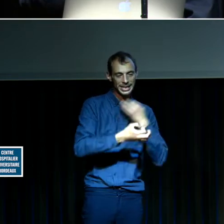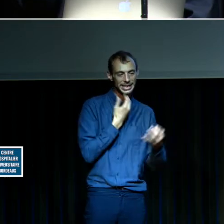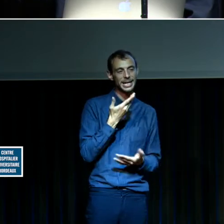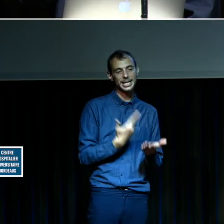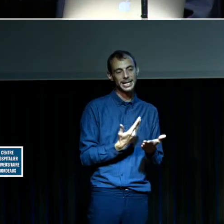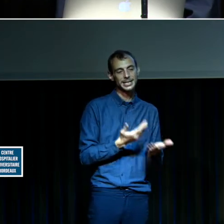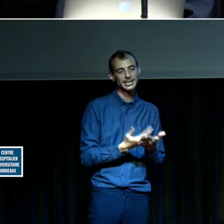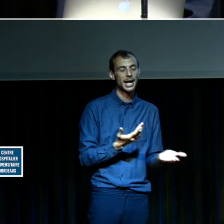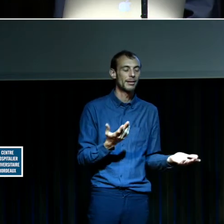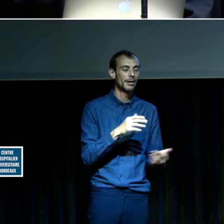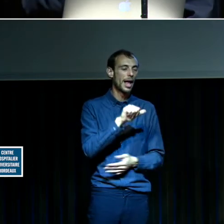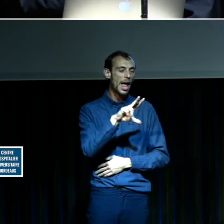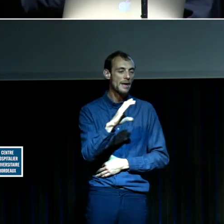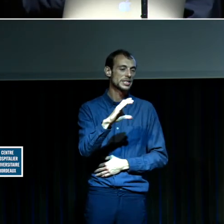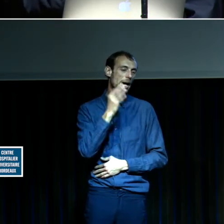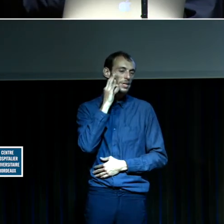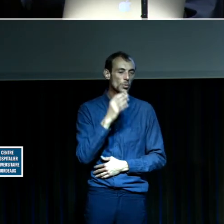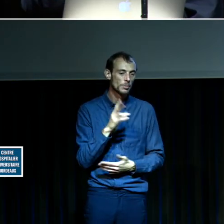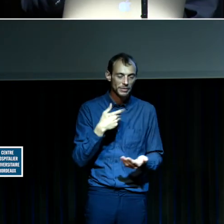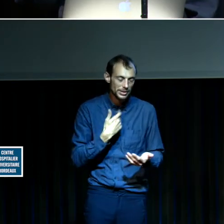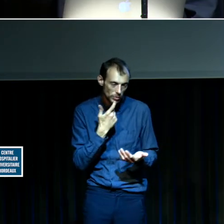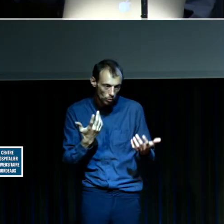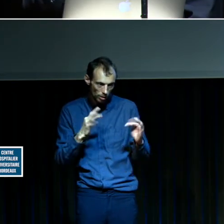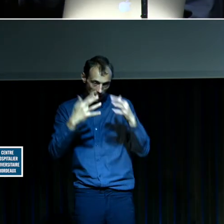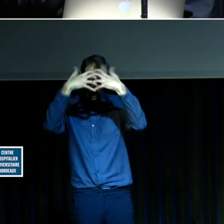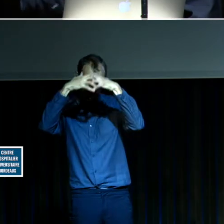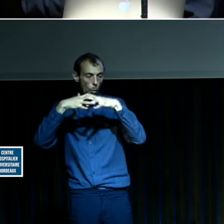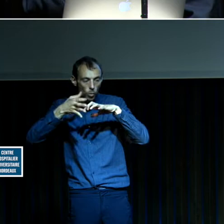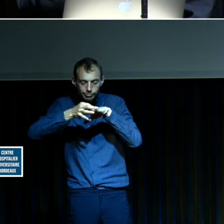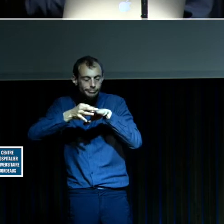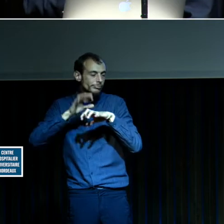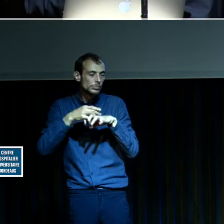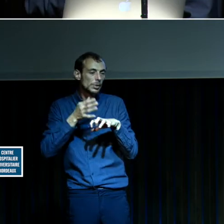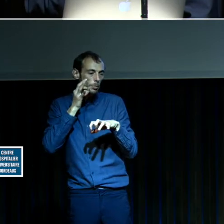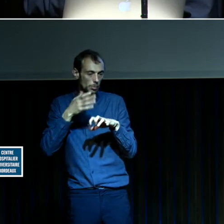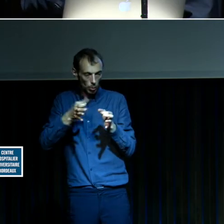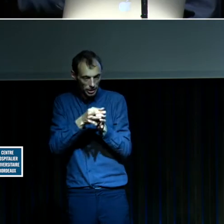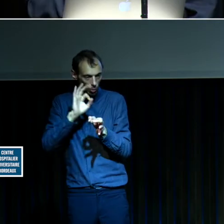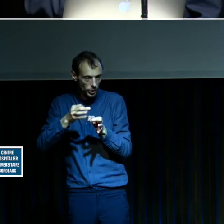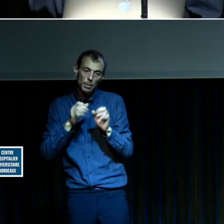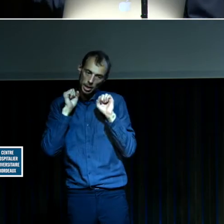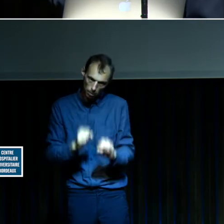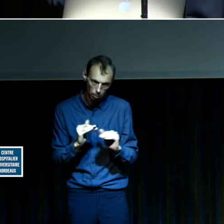dire là, c'est que la lésion au niveau du cerveau est pas très grosse, mais elle peut malgré tout avoir des conséquences majeures.